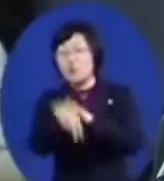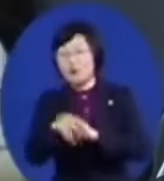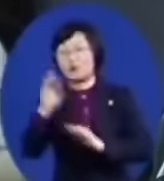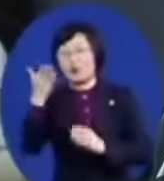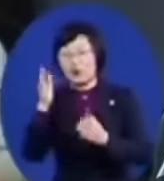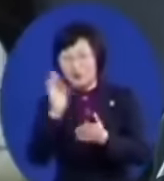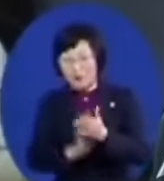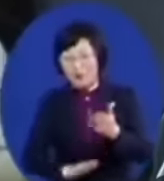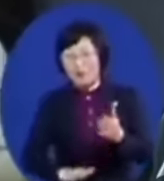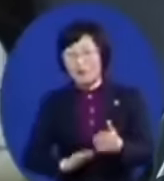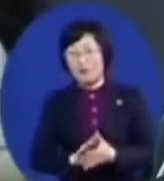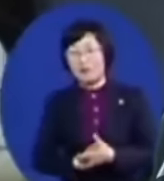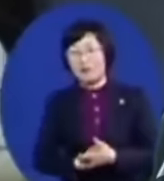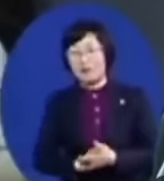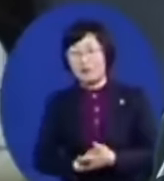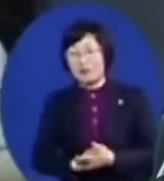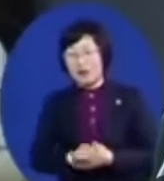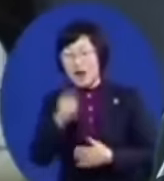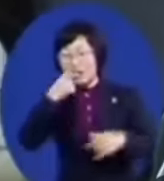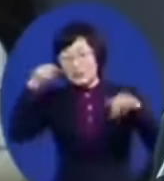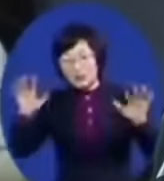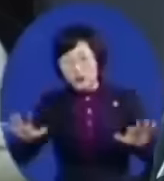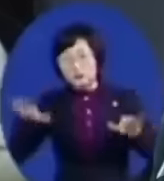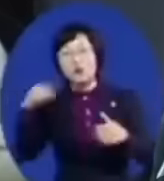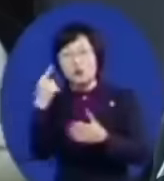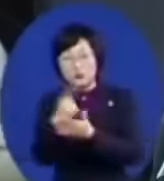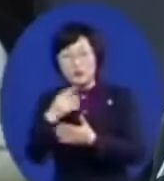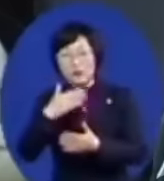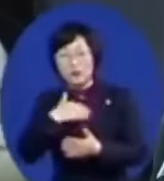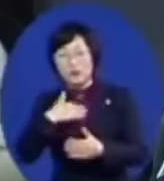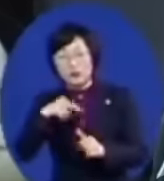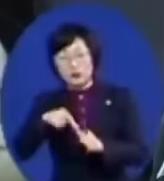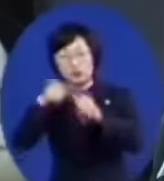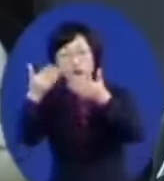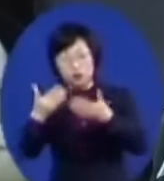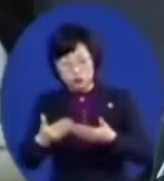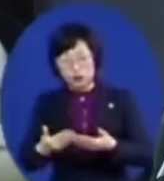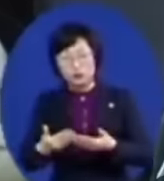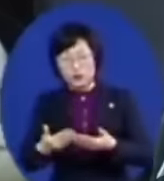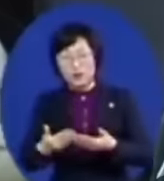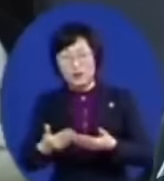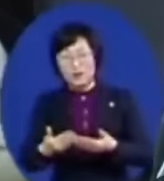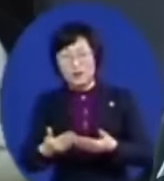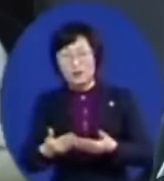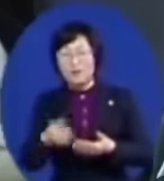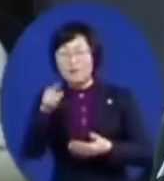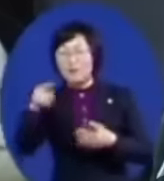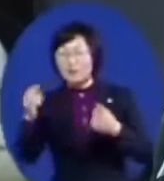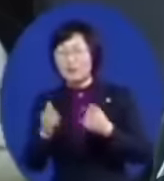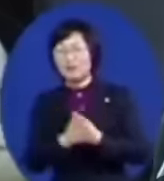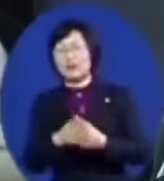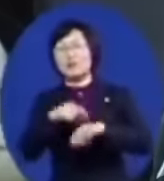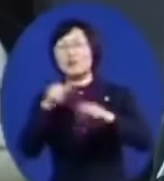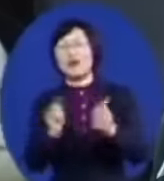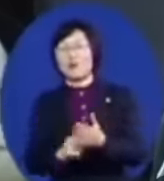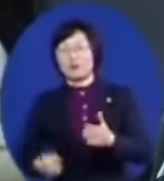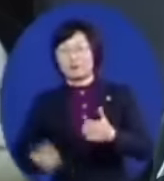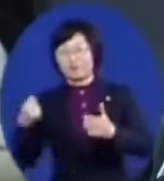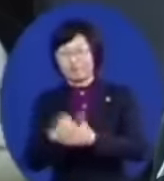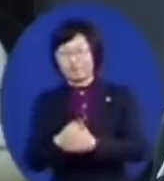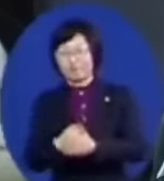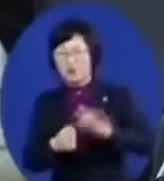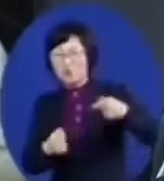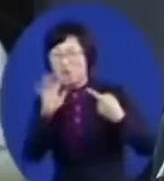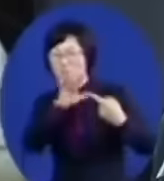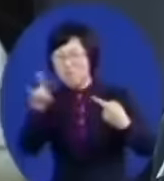이야 천사가 와서 나를 이 죽음에서 건졌구나. 그래서 그가 마음에 용기 백배하시는